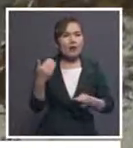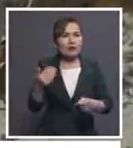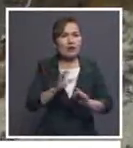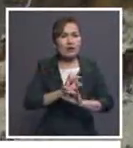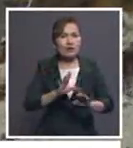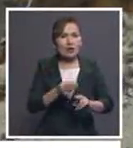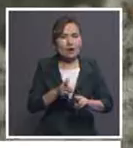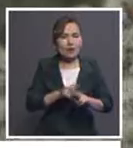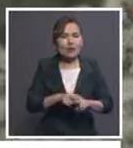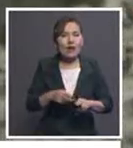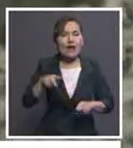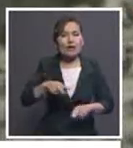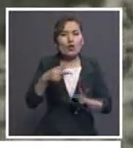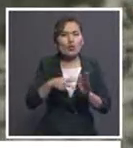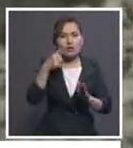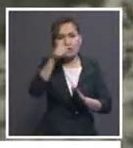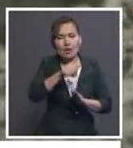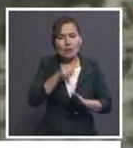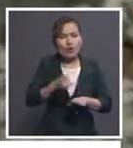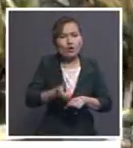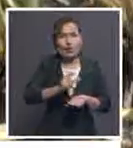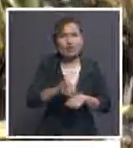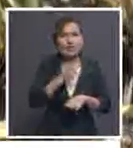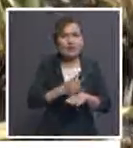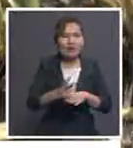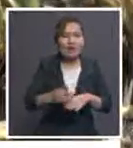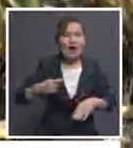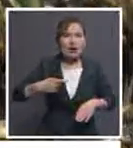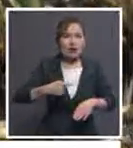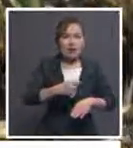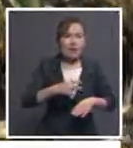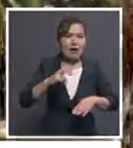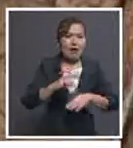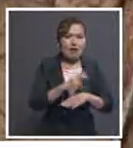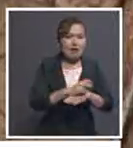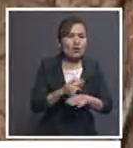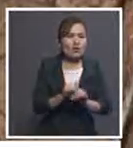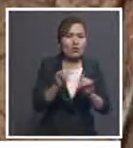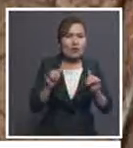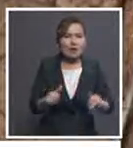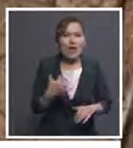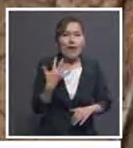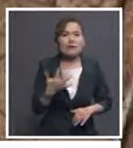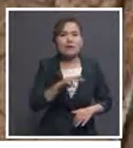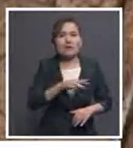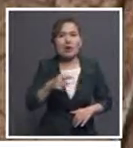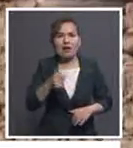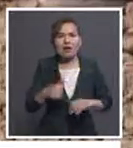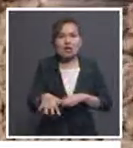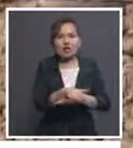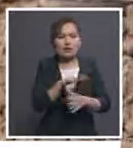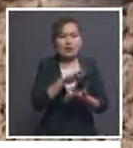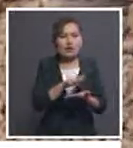мәлімдеді. Ағымдағы жылы зиянды және аса қауіпті зиянды организмдер мен карантиндік объектілердің 5 миллион гектардан астам аумағы